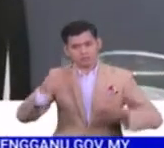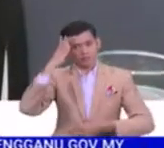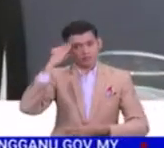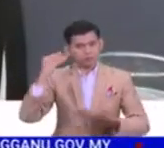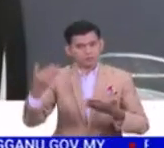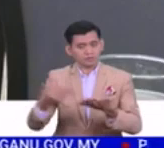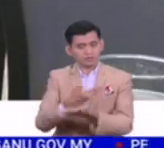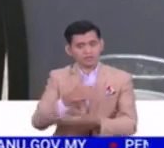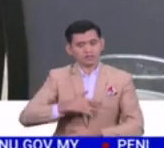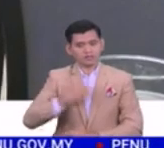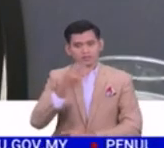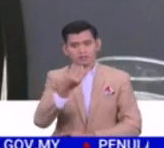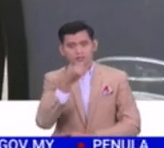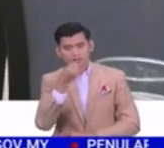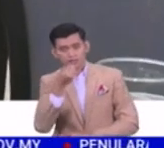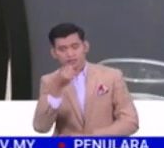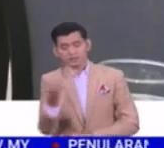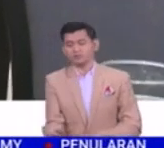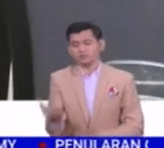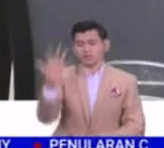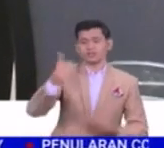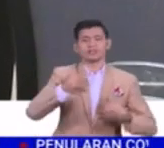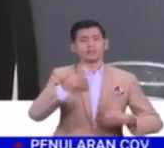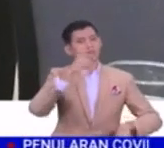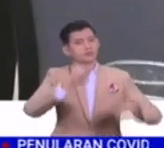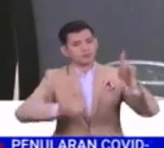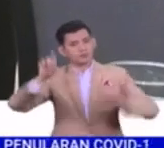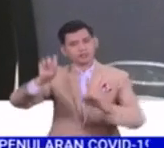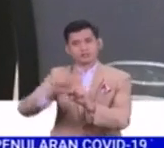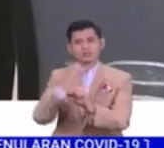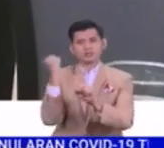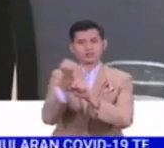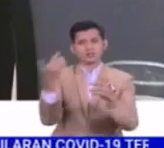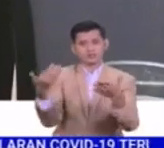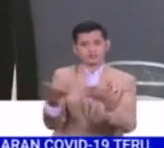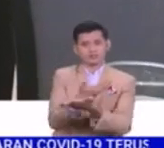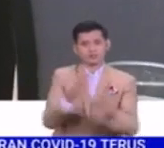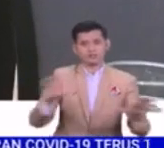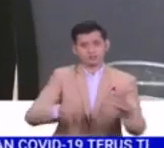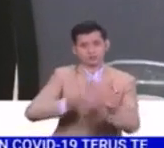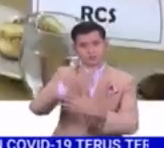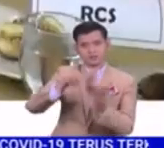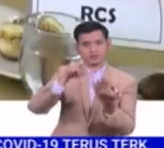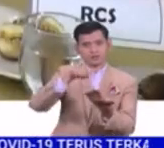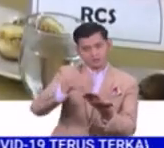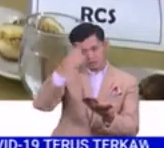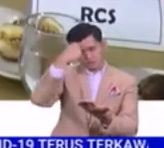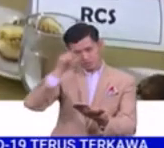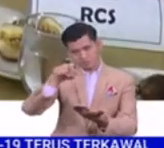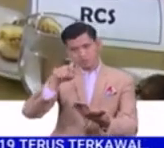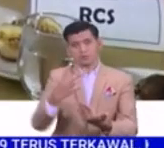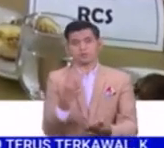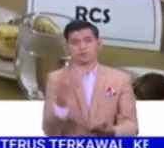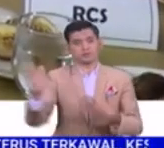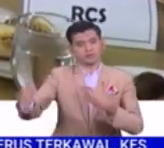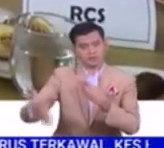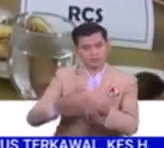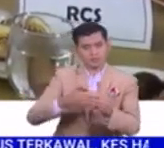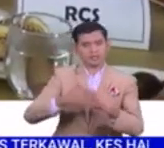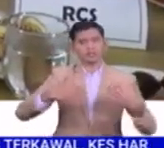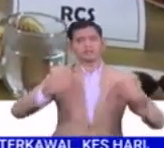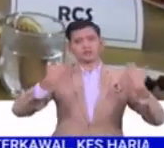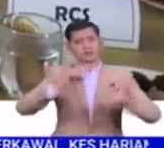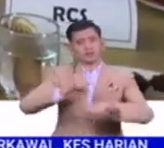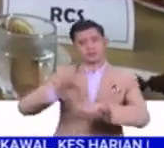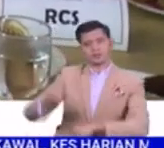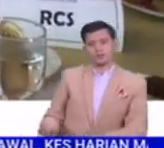untuk merasai juadah berbuka dengan pelbagai suasana baharu. Penganjurannya bagi menghidupkan kembali suasana meriah waktu